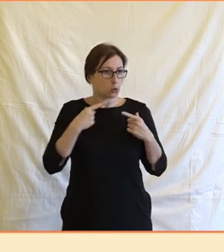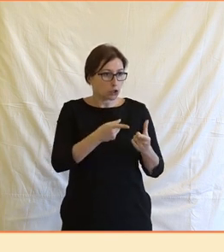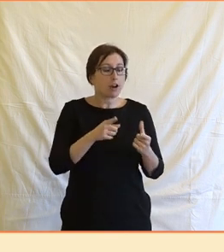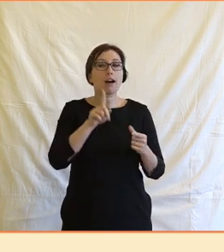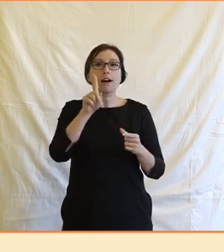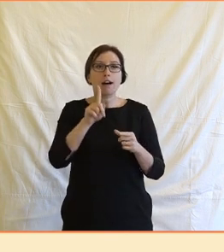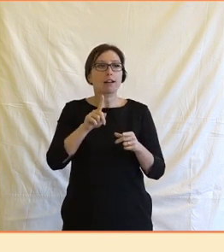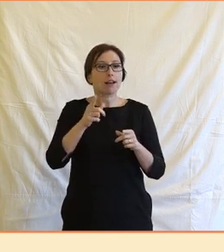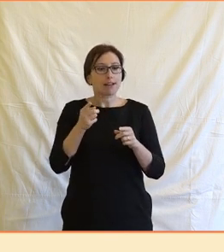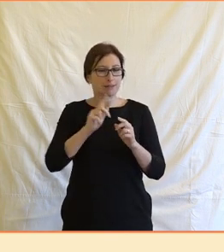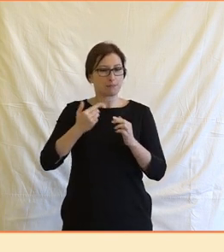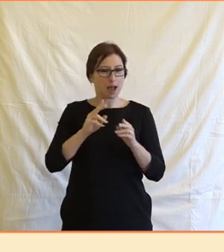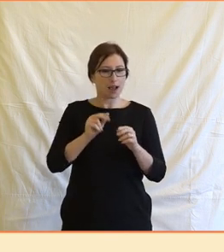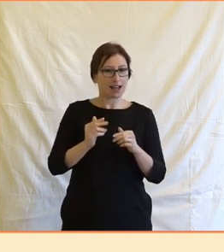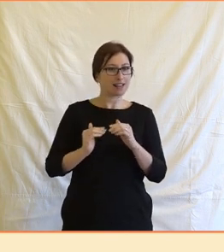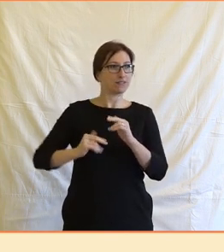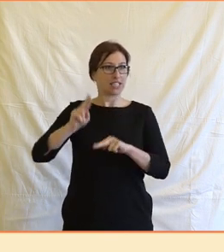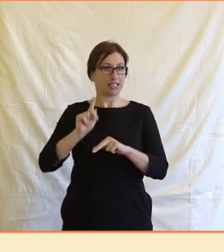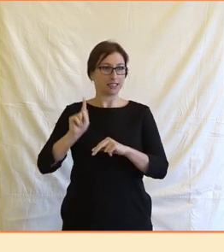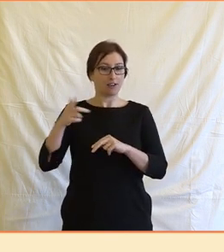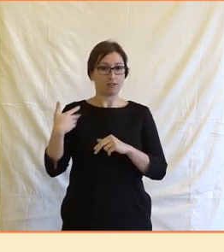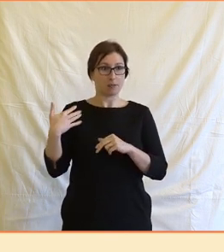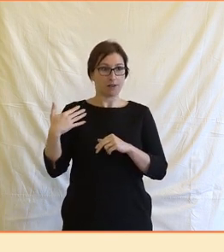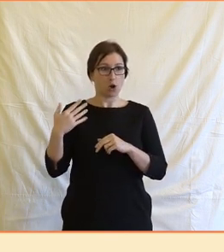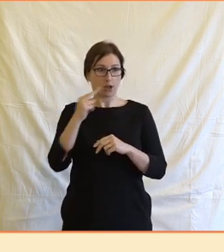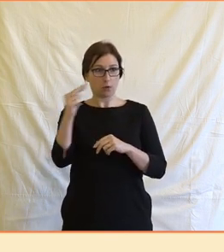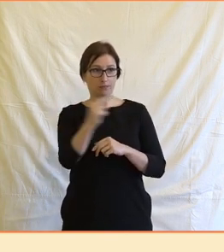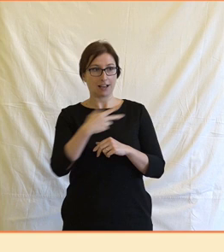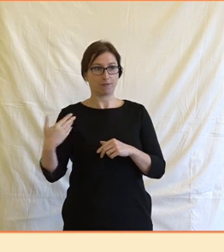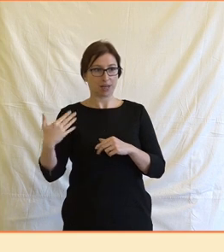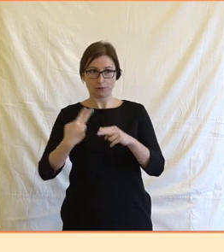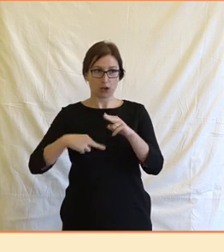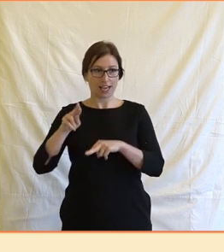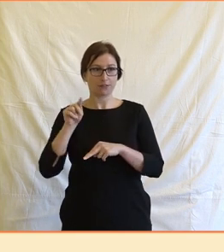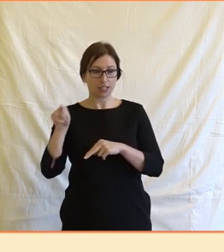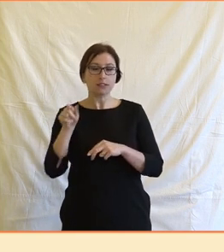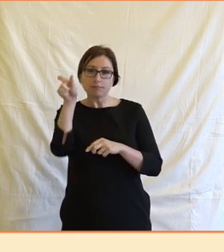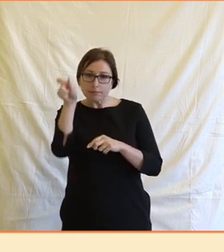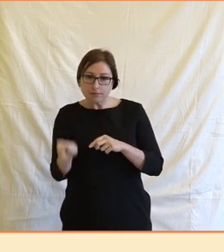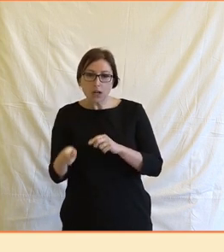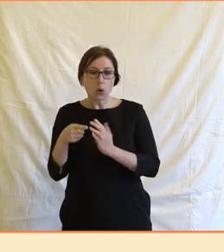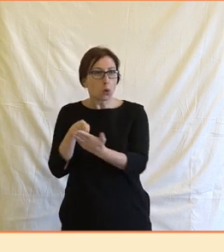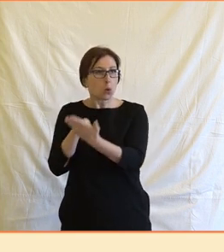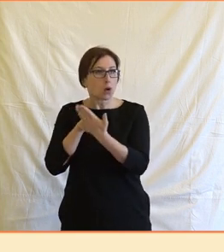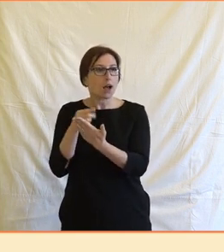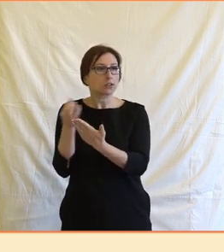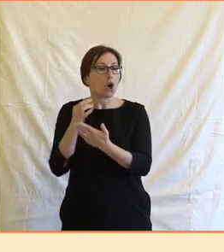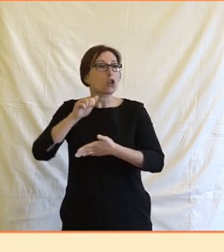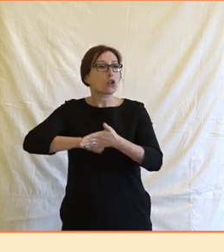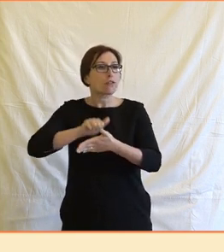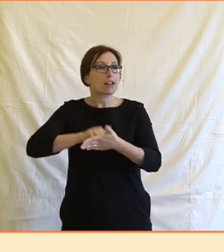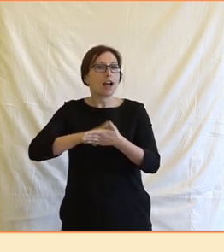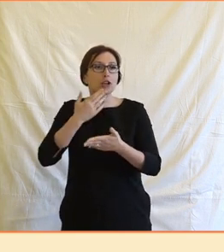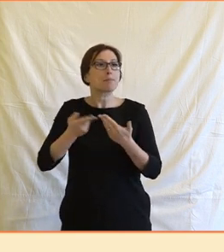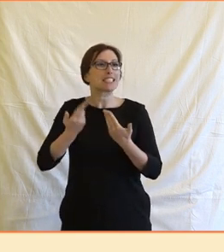Naproti tomu ten sloupec nejvíce napravo z vašeho pohledu jasně ukazuje, jak novináři